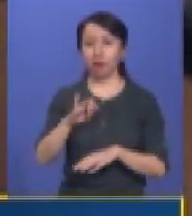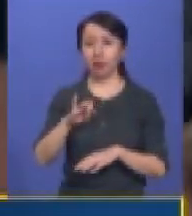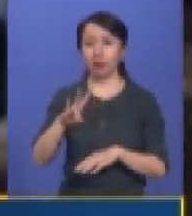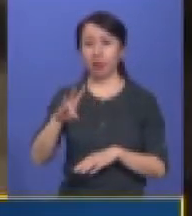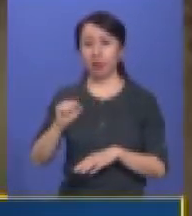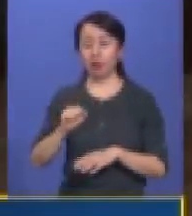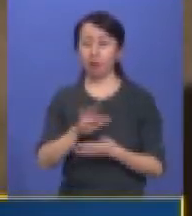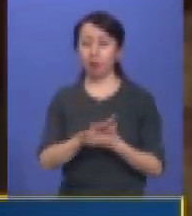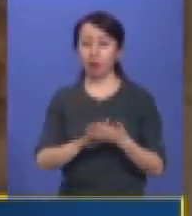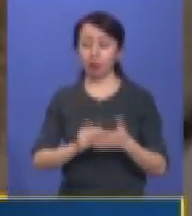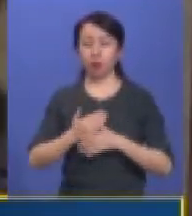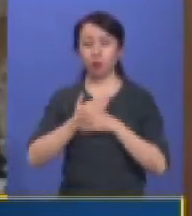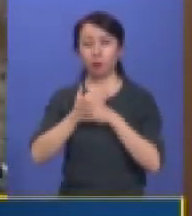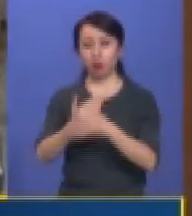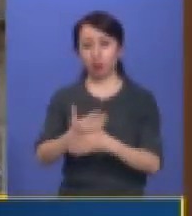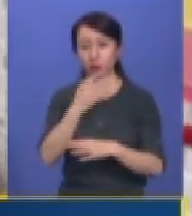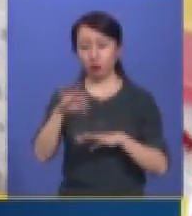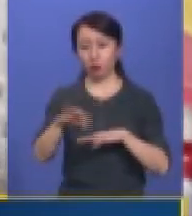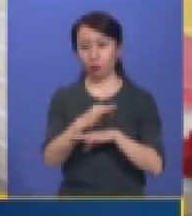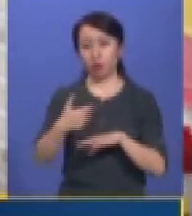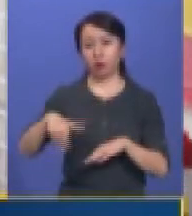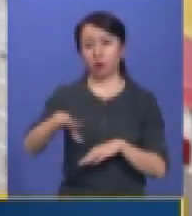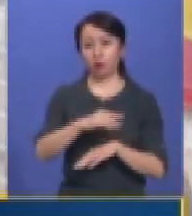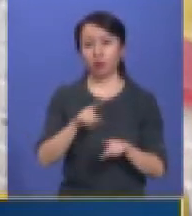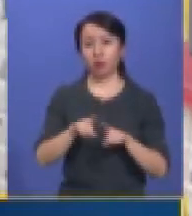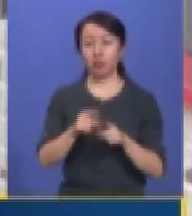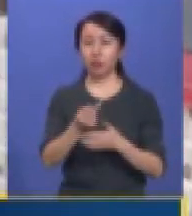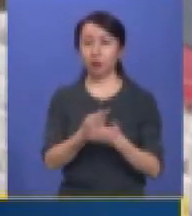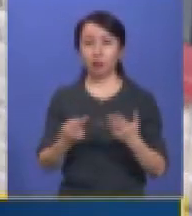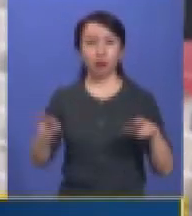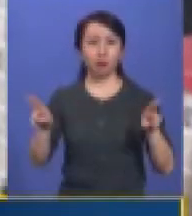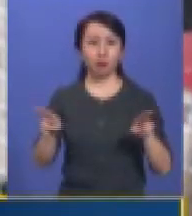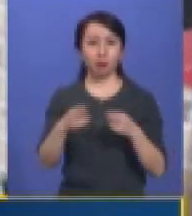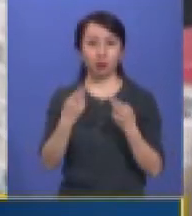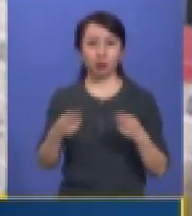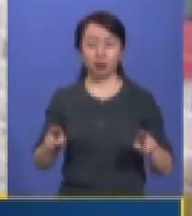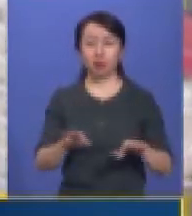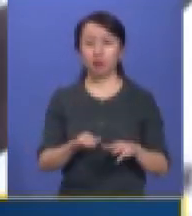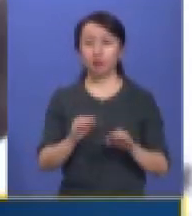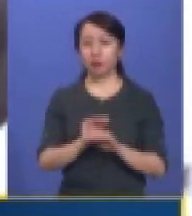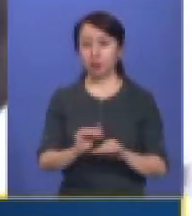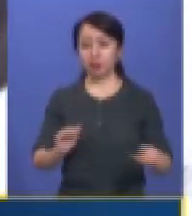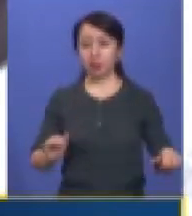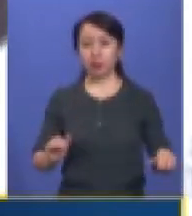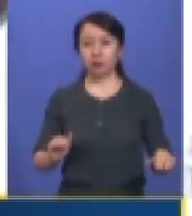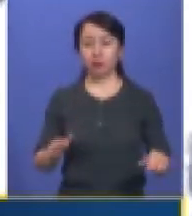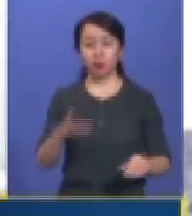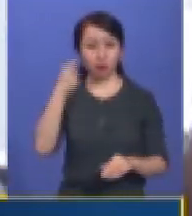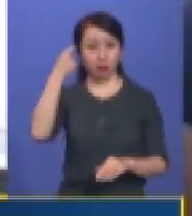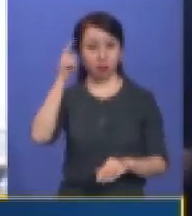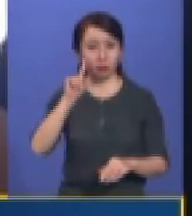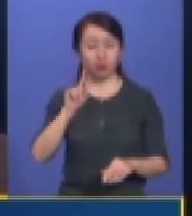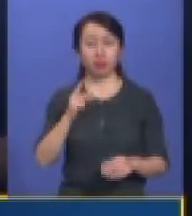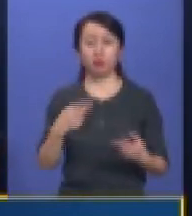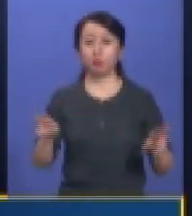Викторовна продолжает поддерживать своего мужа во всем. Она также писала песни и играла на клавишных еще с детства. Как во всеми известной песне,